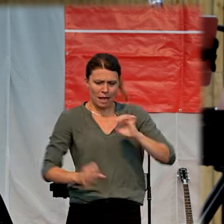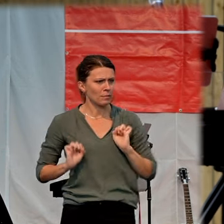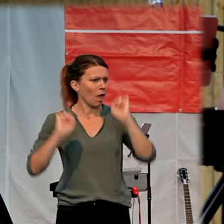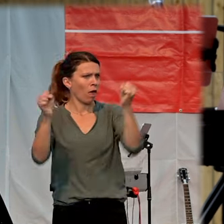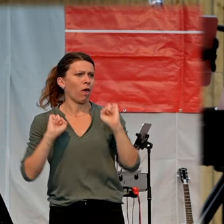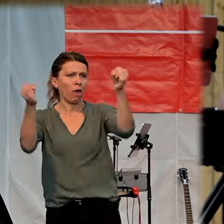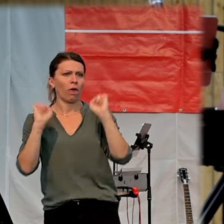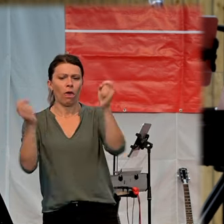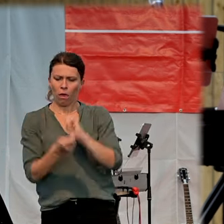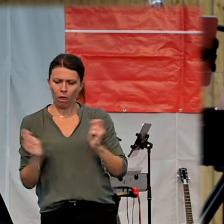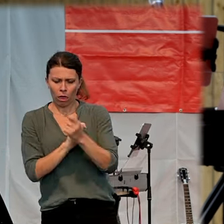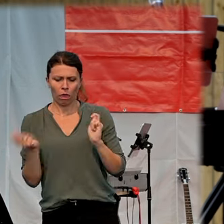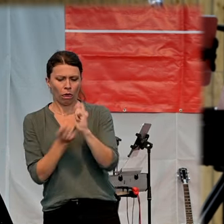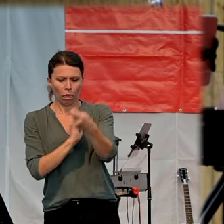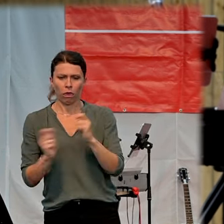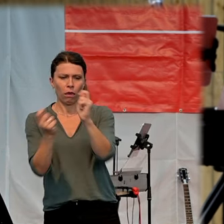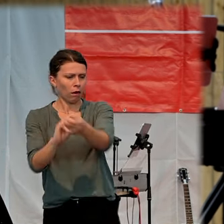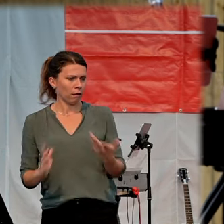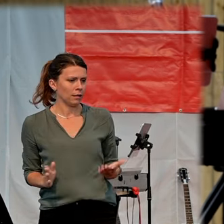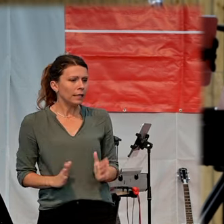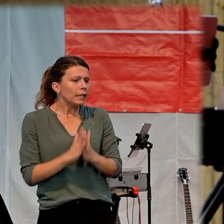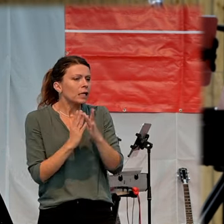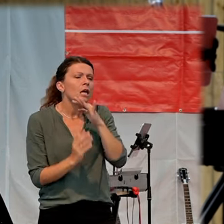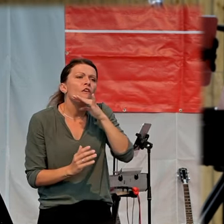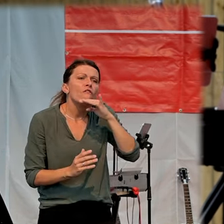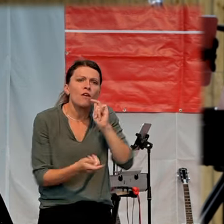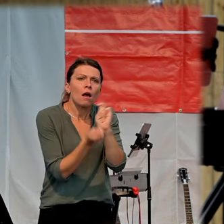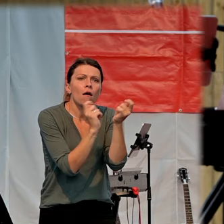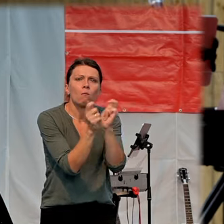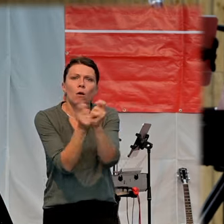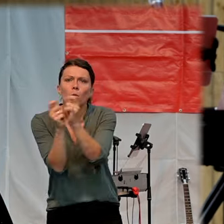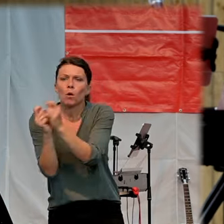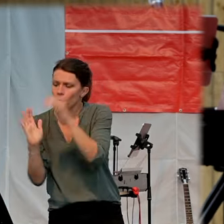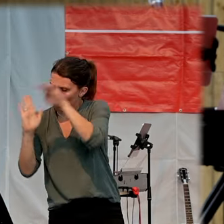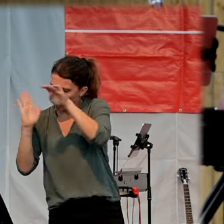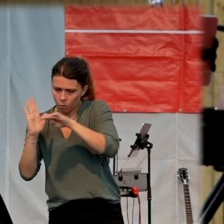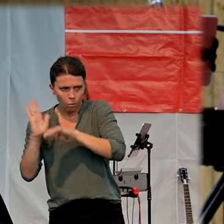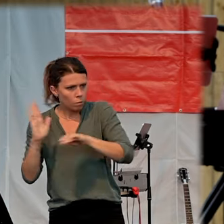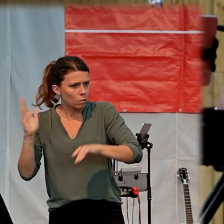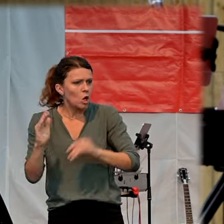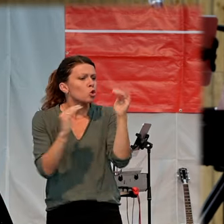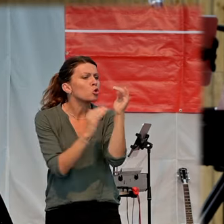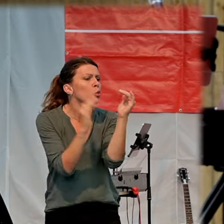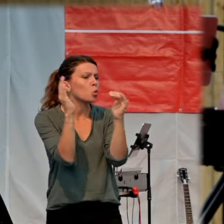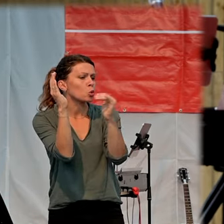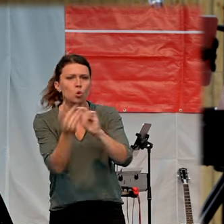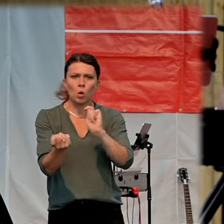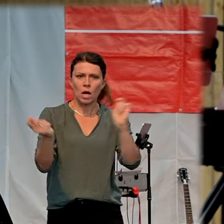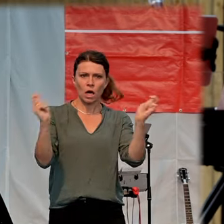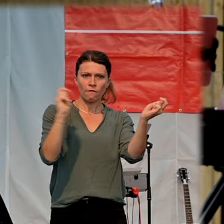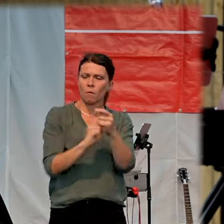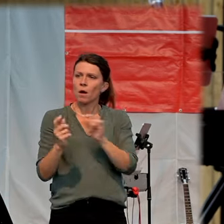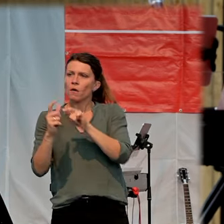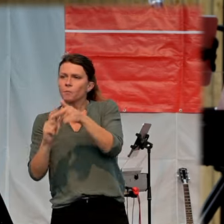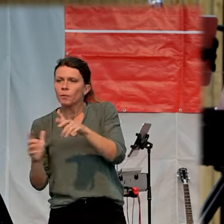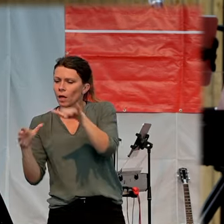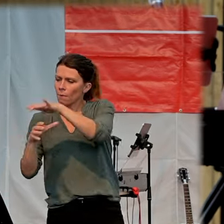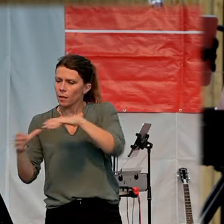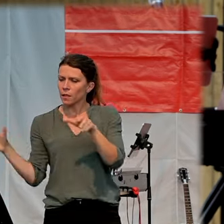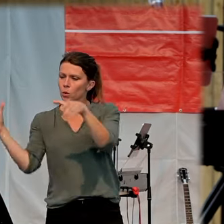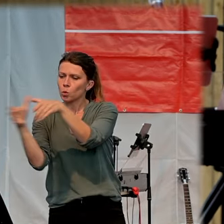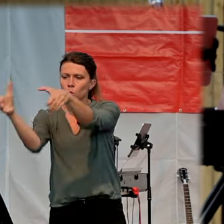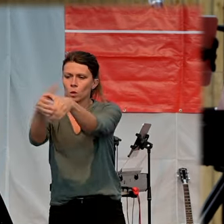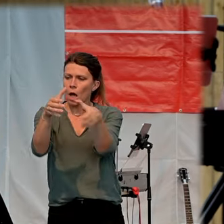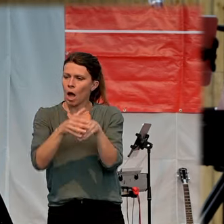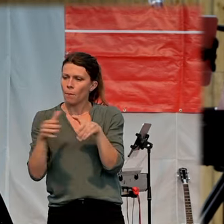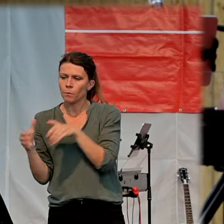viele Reformprozesse in den unterschiedlichen Kirchen und Gemeinden. Reformen und Strukturen, Gemeinden werden hin zusammengelegt, als wäre